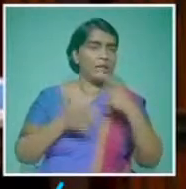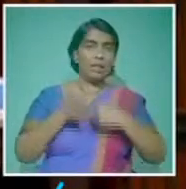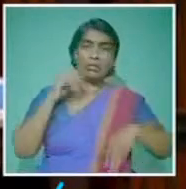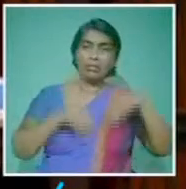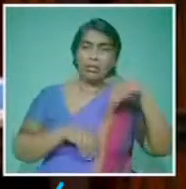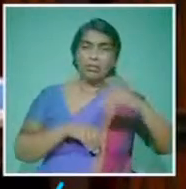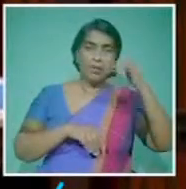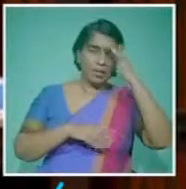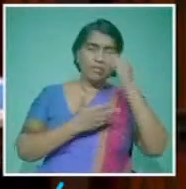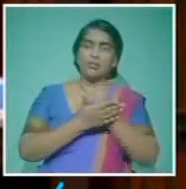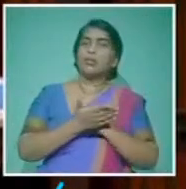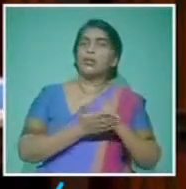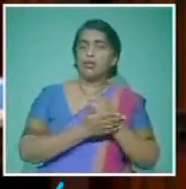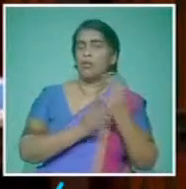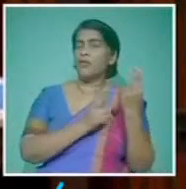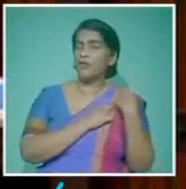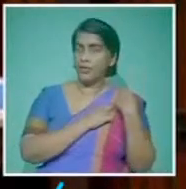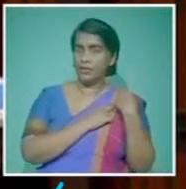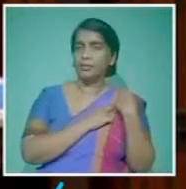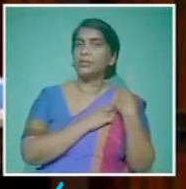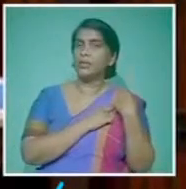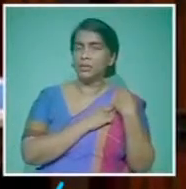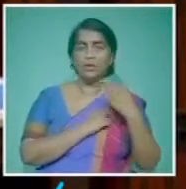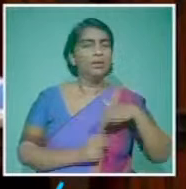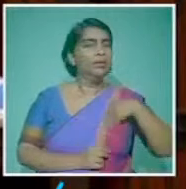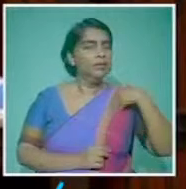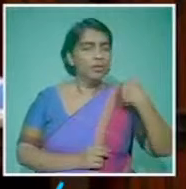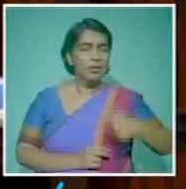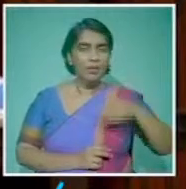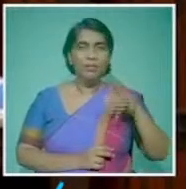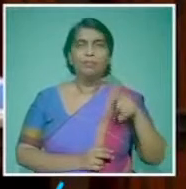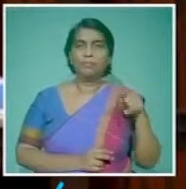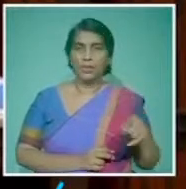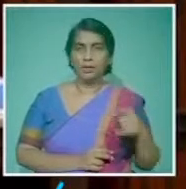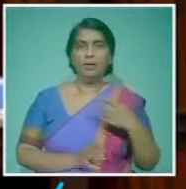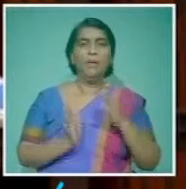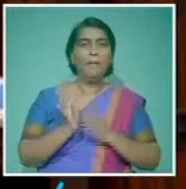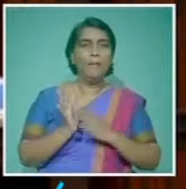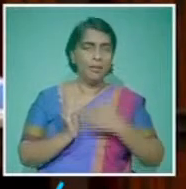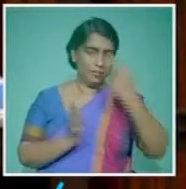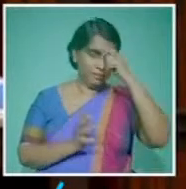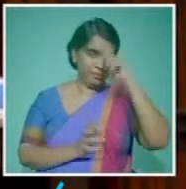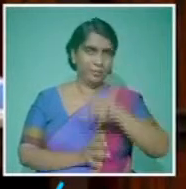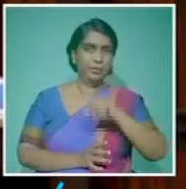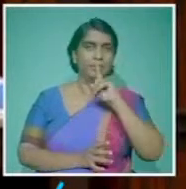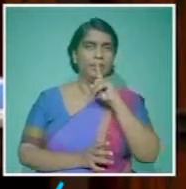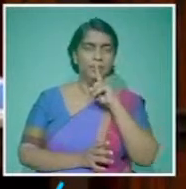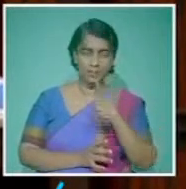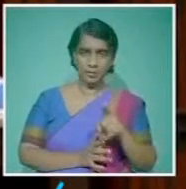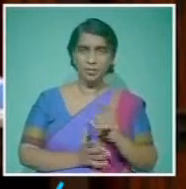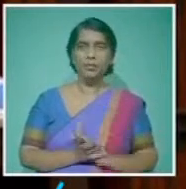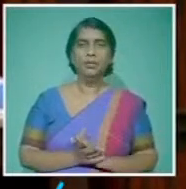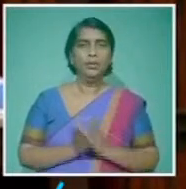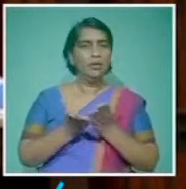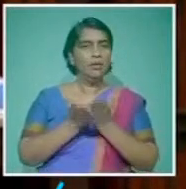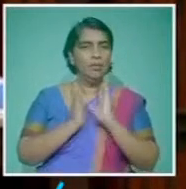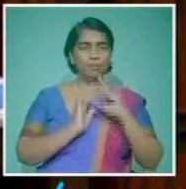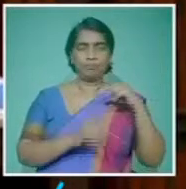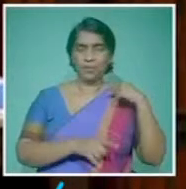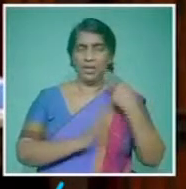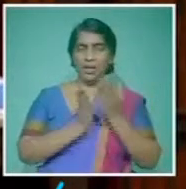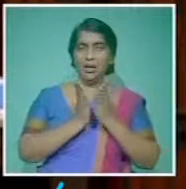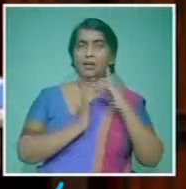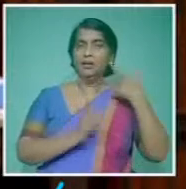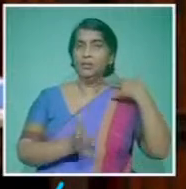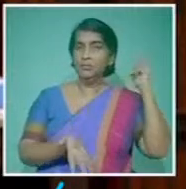Nikra Punaik Silo Dinamik Vakian Nune. Pradana Vasem Api Manoganes and Mantama Kataka the Kiwa Indian origin, Tamils of